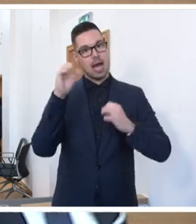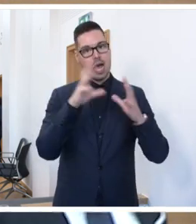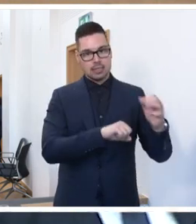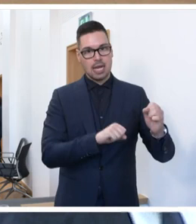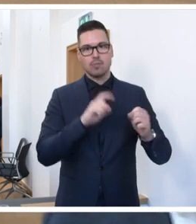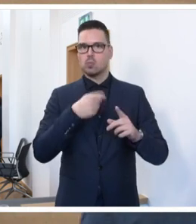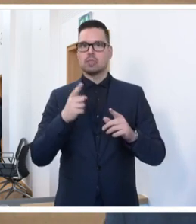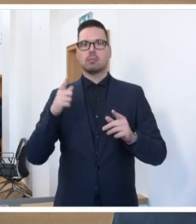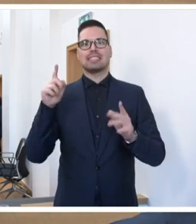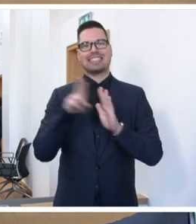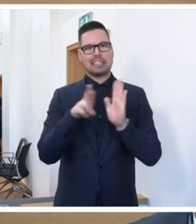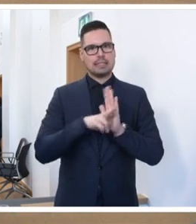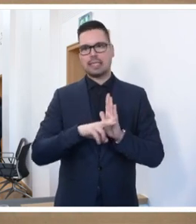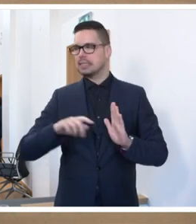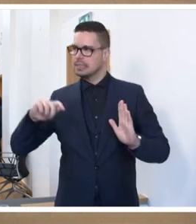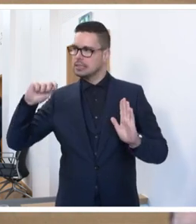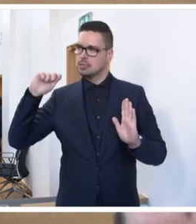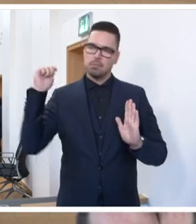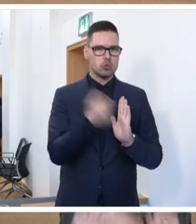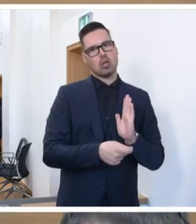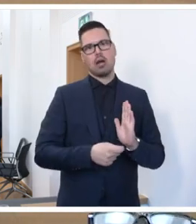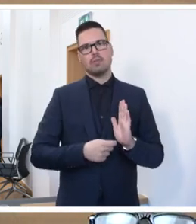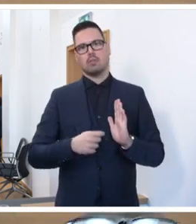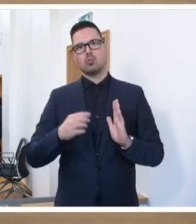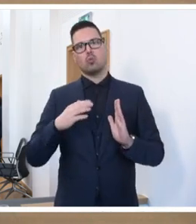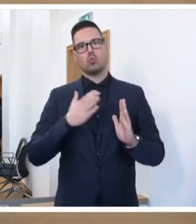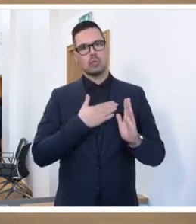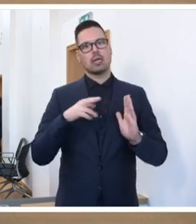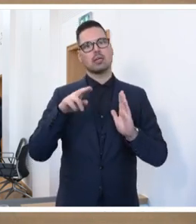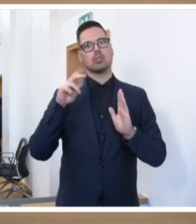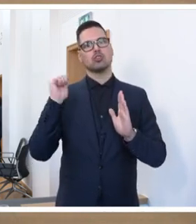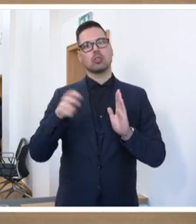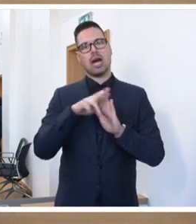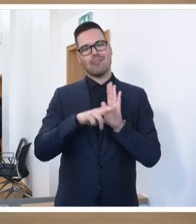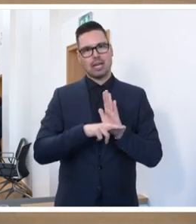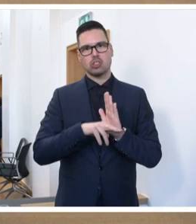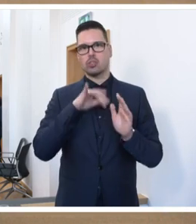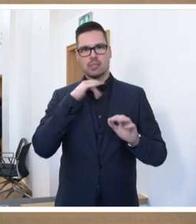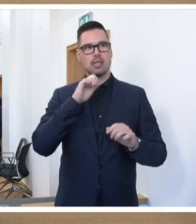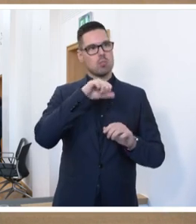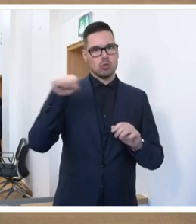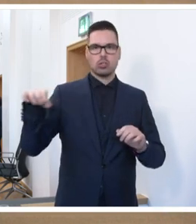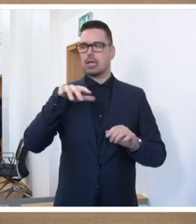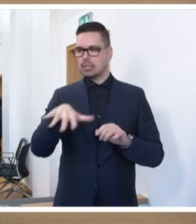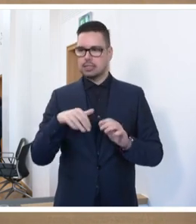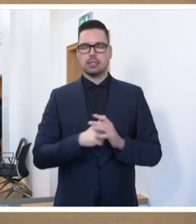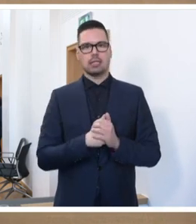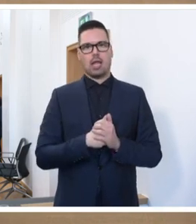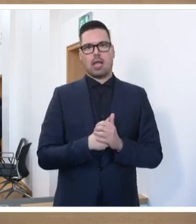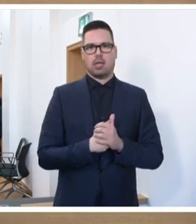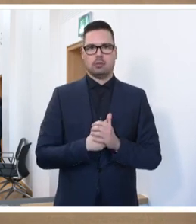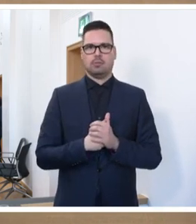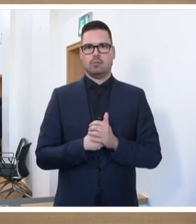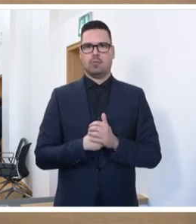ganzen Härte des Gesetzes bestraft werden. Unser Strafrecht bietet schon jetzt viele Möglichkeiten, um den der Silvesternacht begangenen Straftaten in